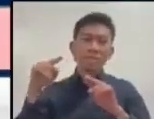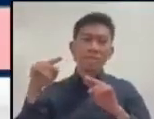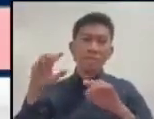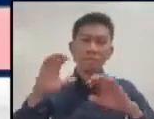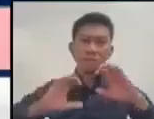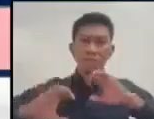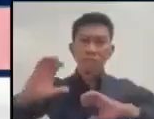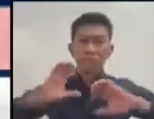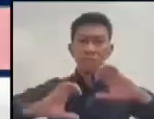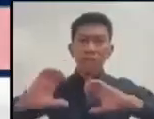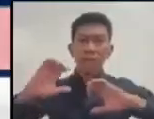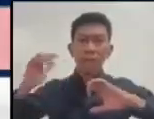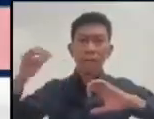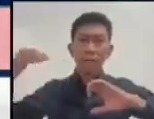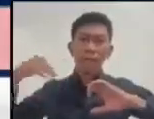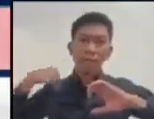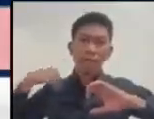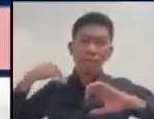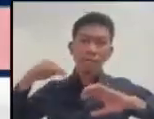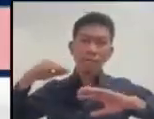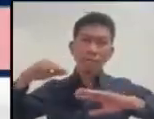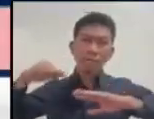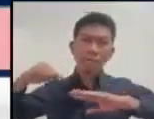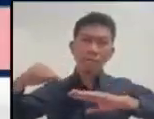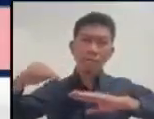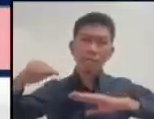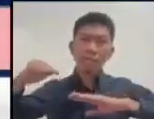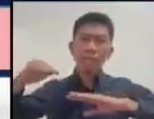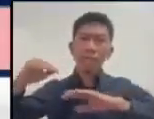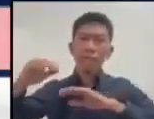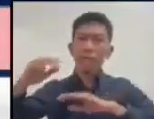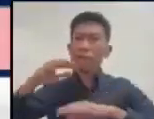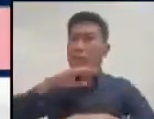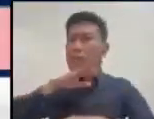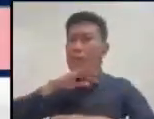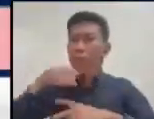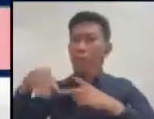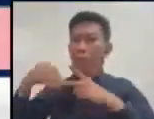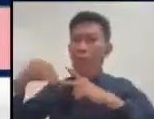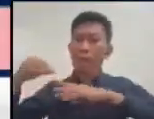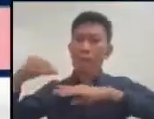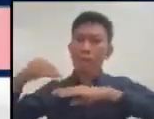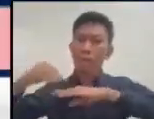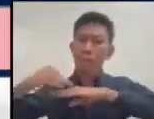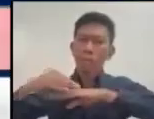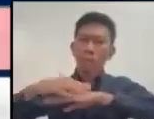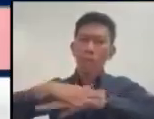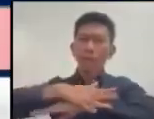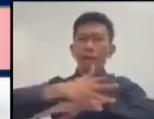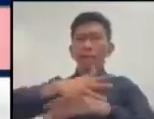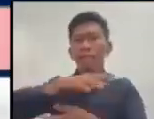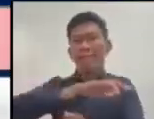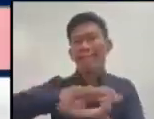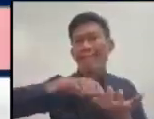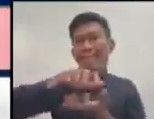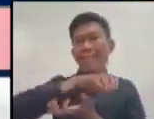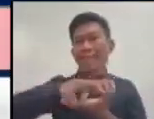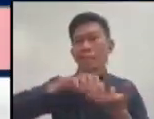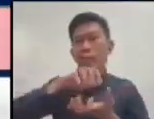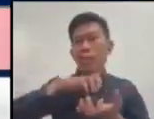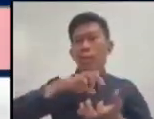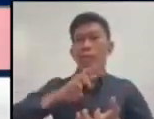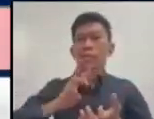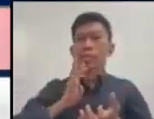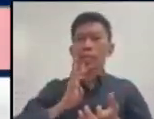sumasama yan, nag-leach yan, no, yung mga klase ng toxic chemicals na present sa paggamit pa lang ng ganyang mga